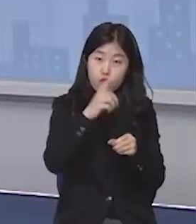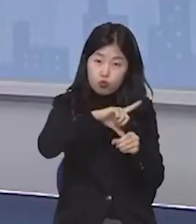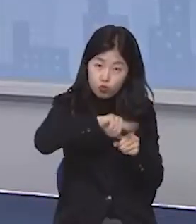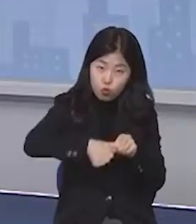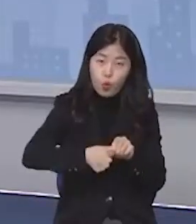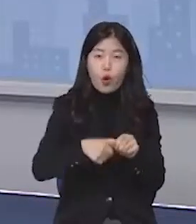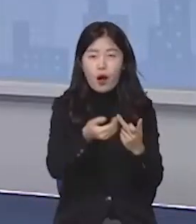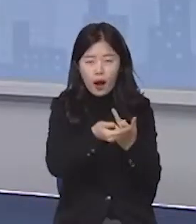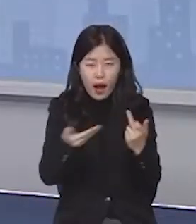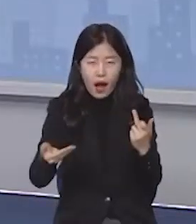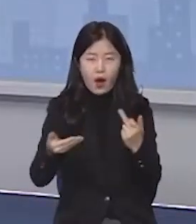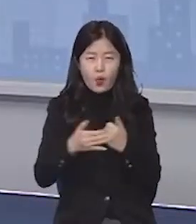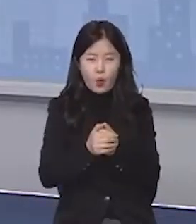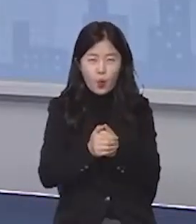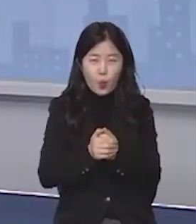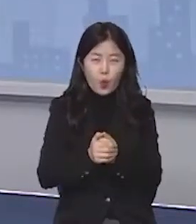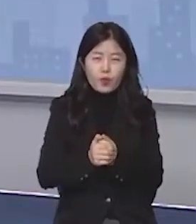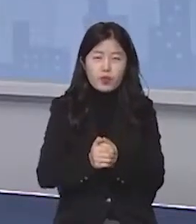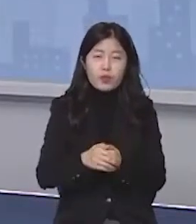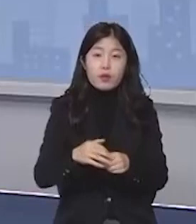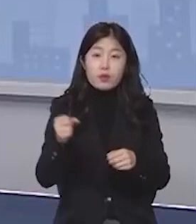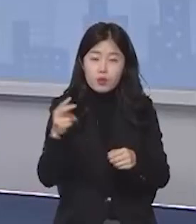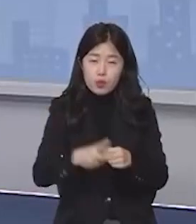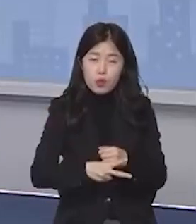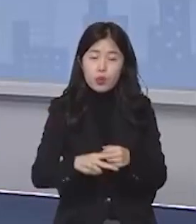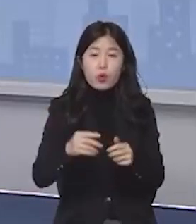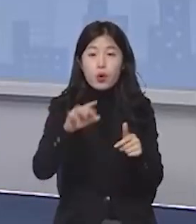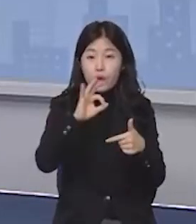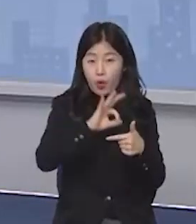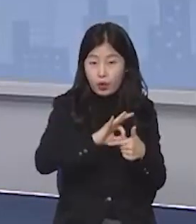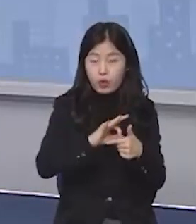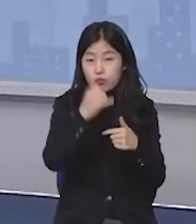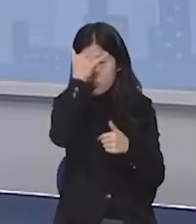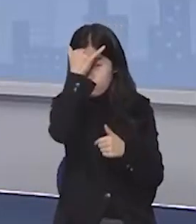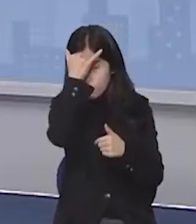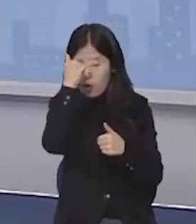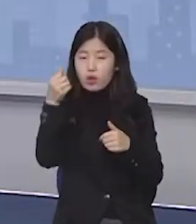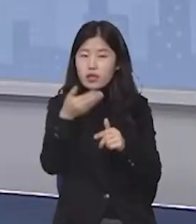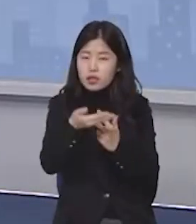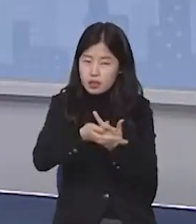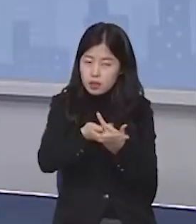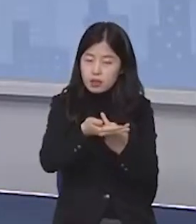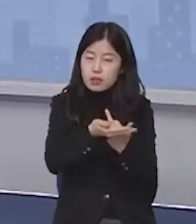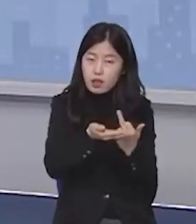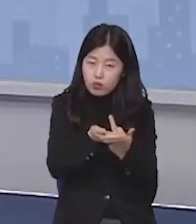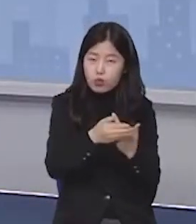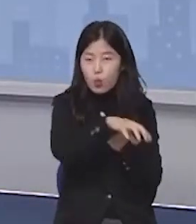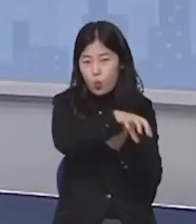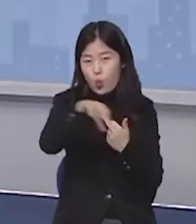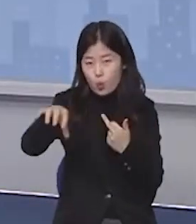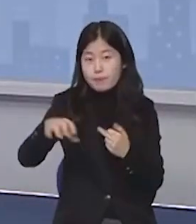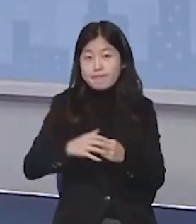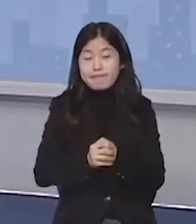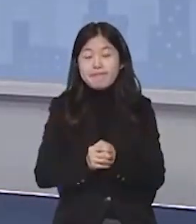전북과 제주가 11% 영남권과 충청권은 각각 6%였습니다